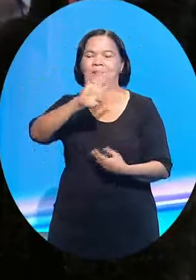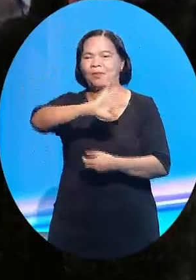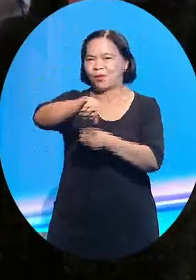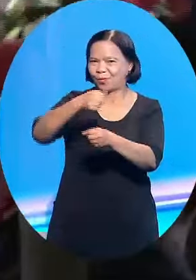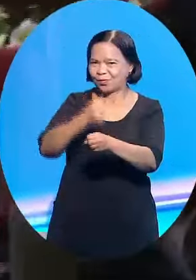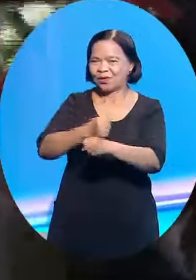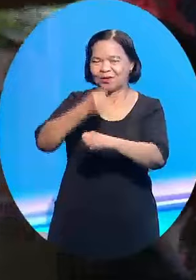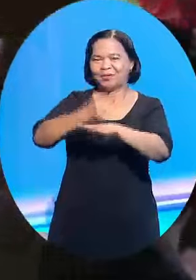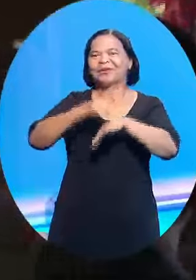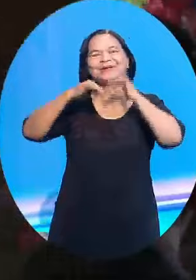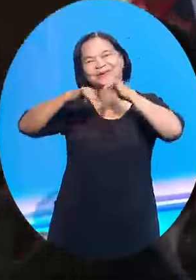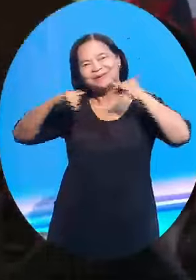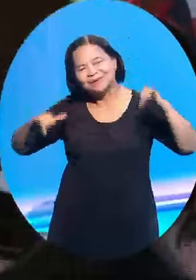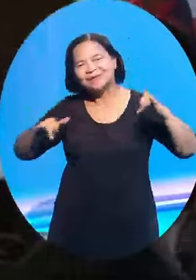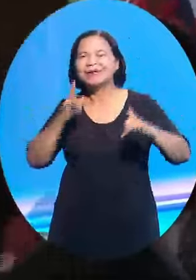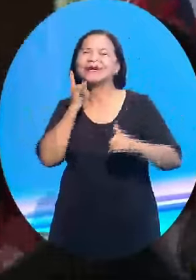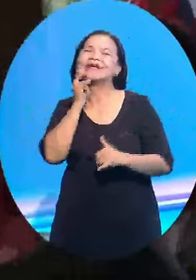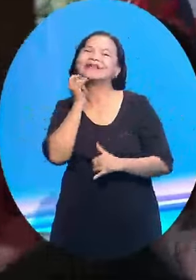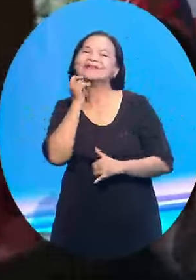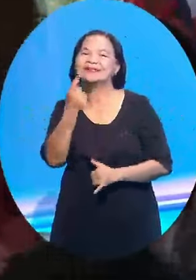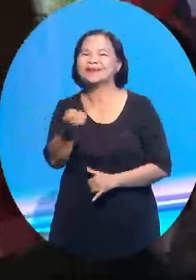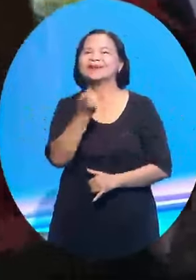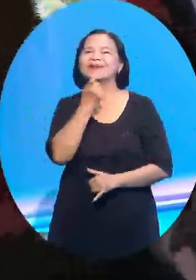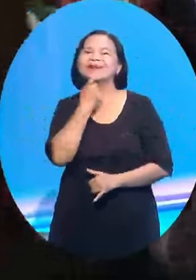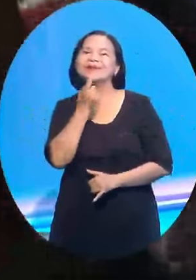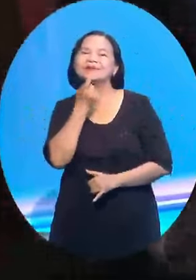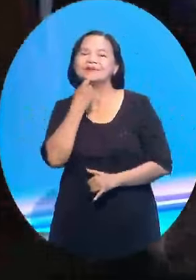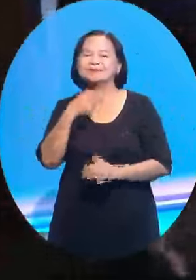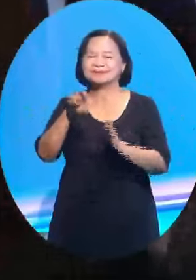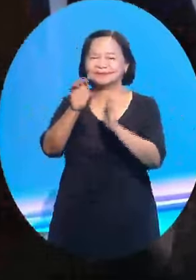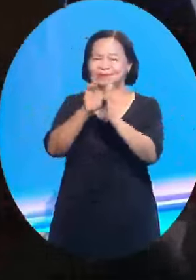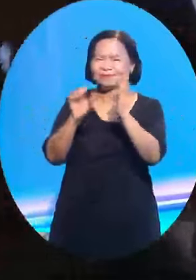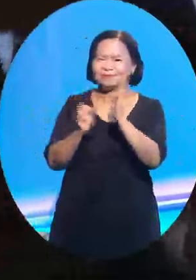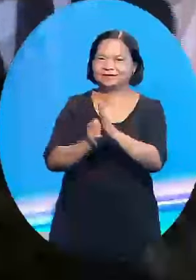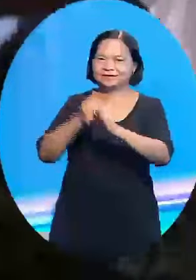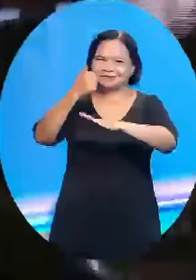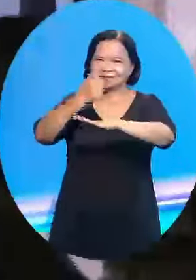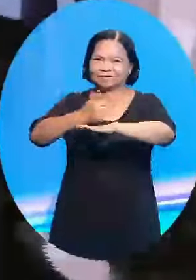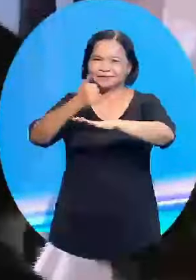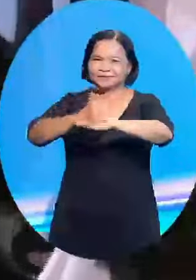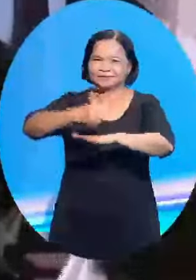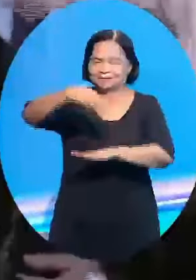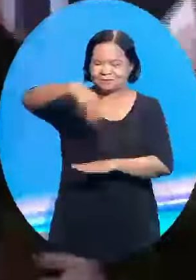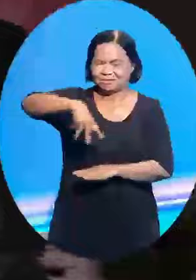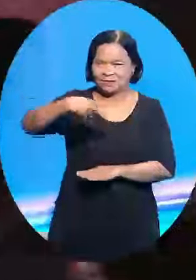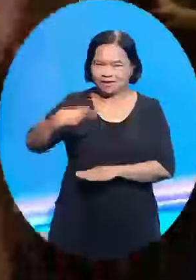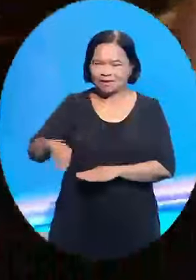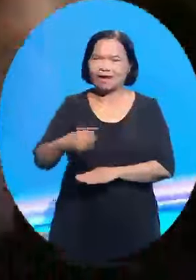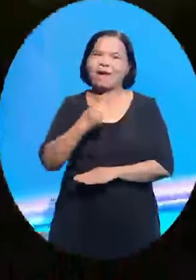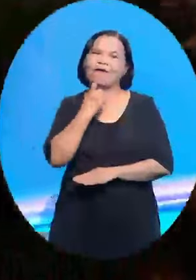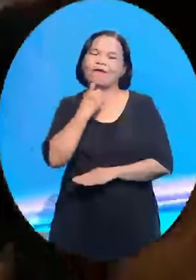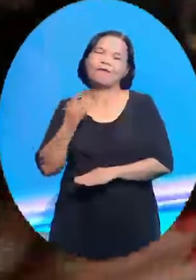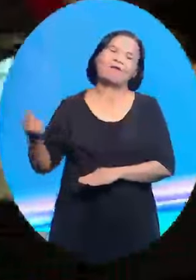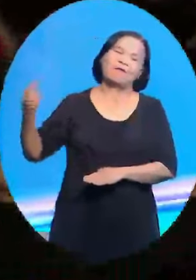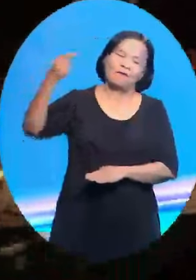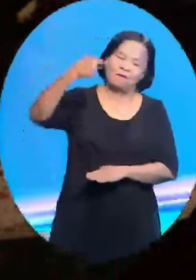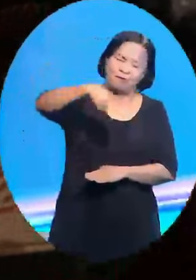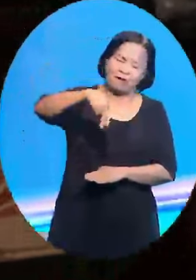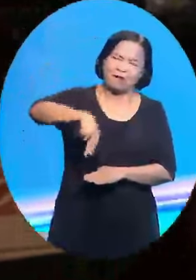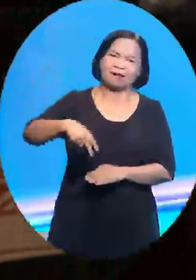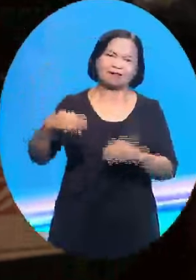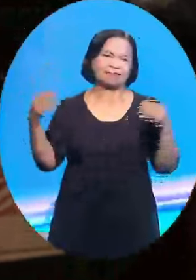thủ tướng trẻ nhất trong lịch sử Phần Lan. Chính sách đối ngoại đáng chú ý nhất của Thủ tướng Marine là việc đưa Phần Lan gia nhập NATO sau khi xung đột